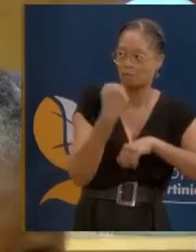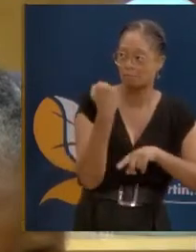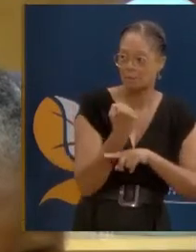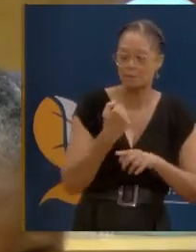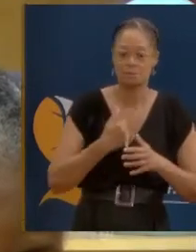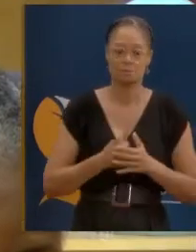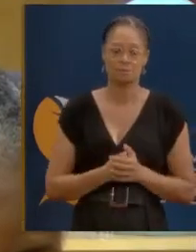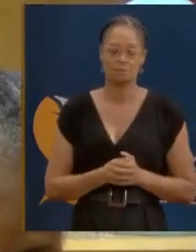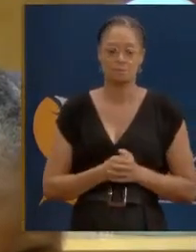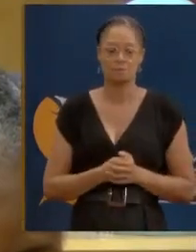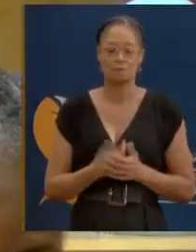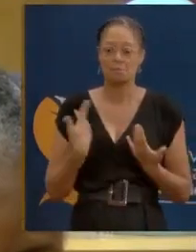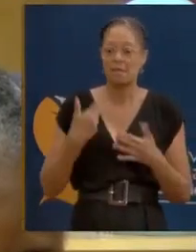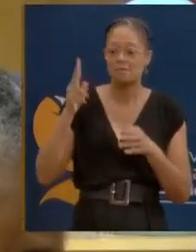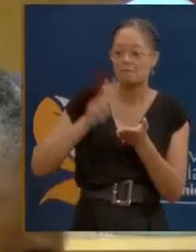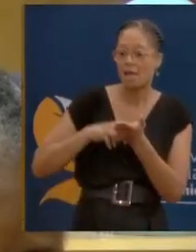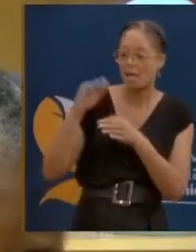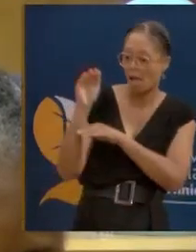sans aucune garantie,